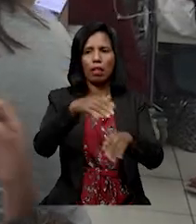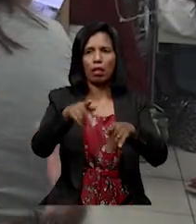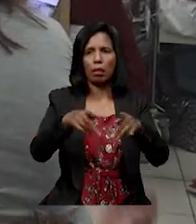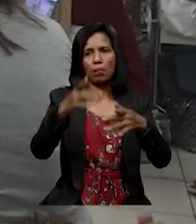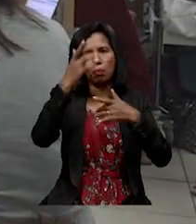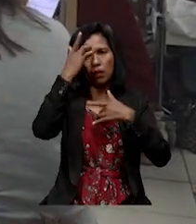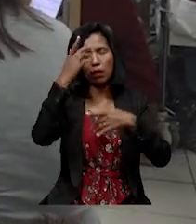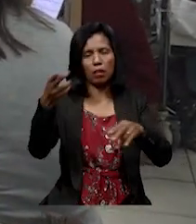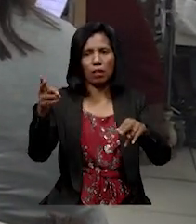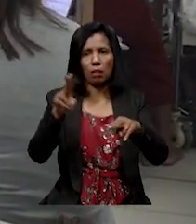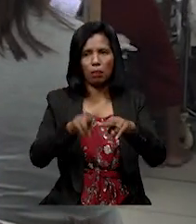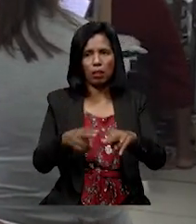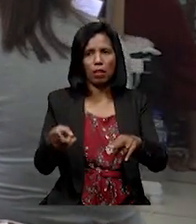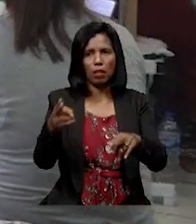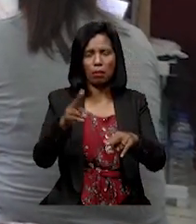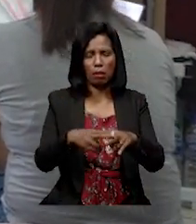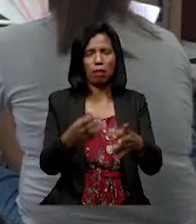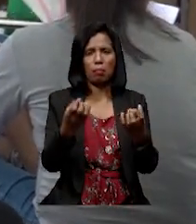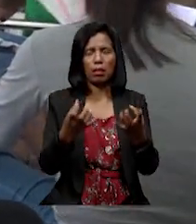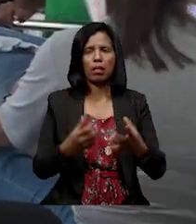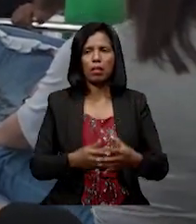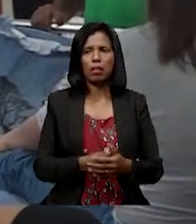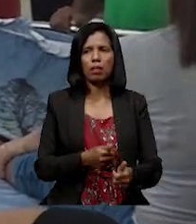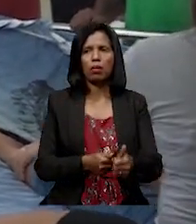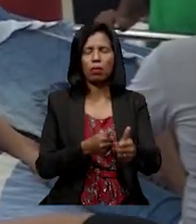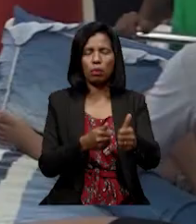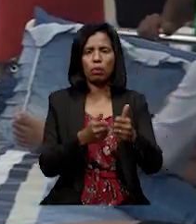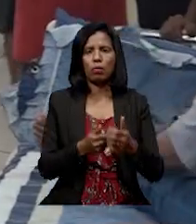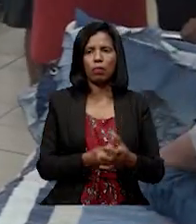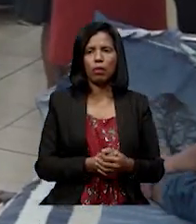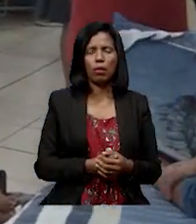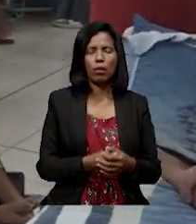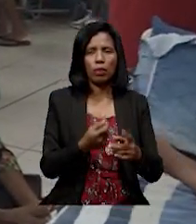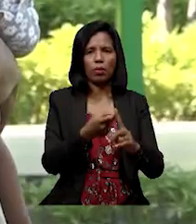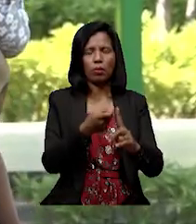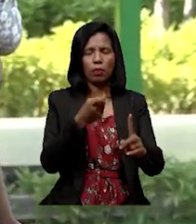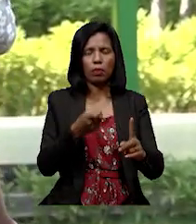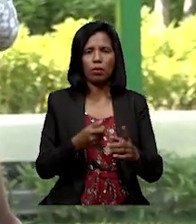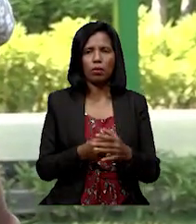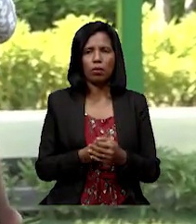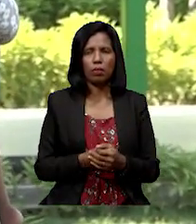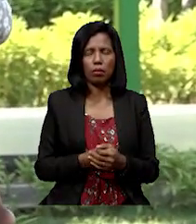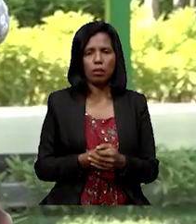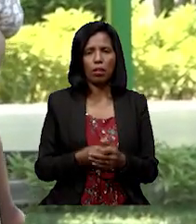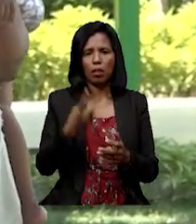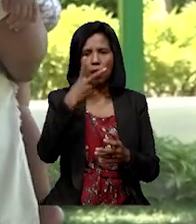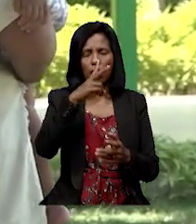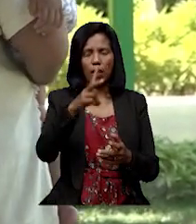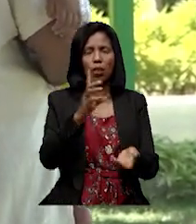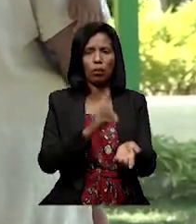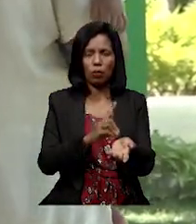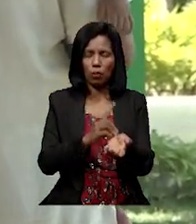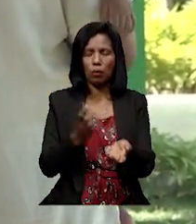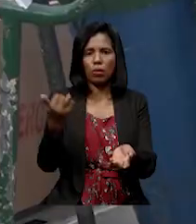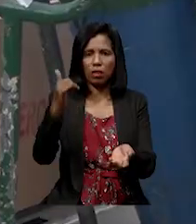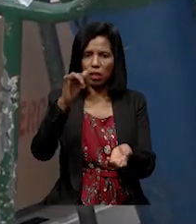aumenta makas bebek tuir kalkulasang husi peritu sira mediku sira